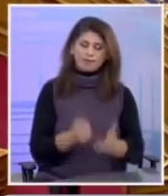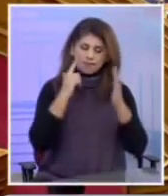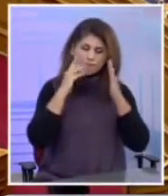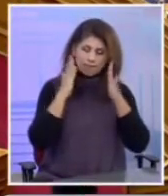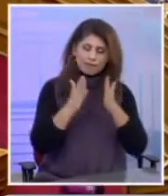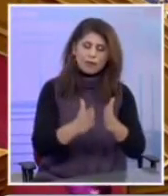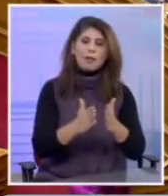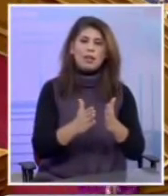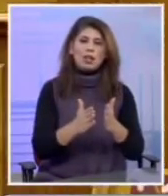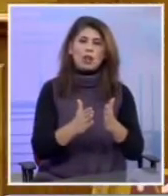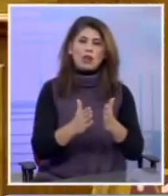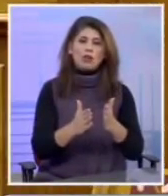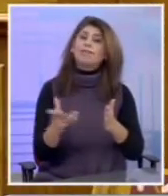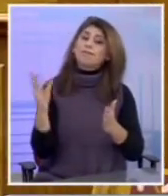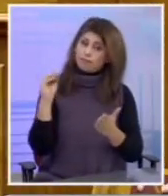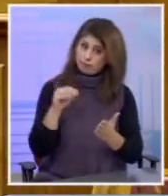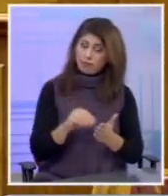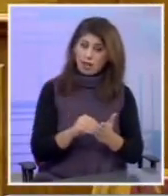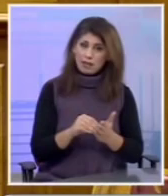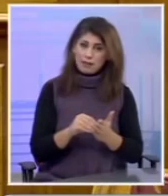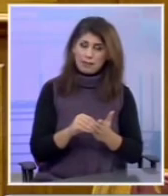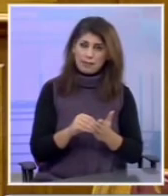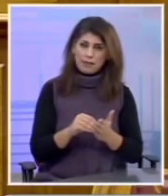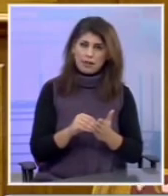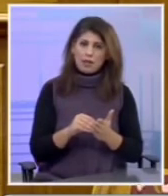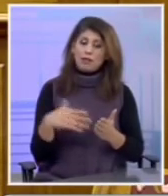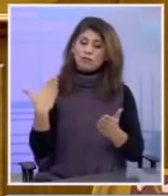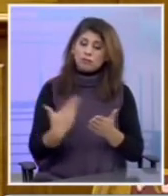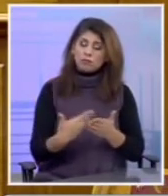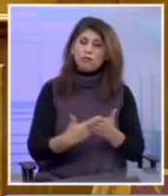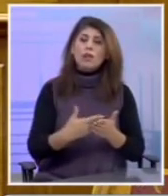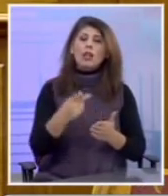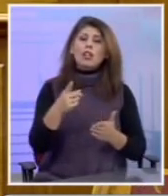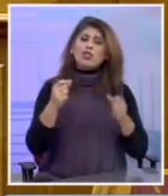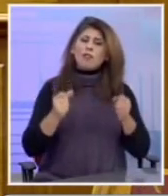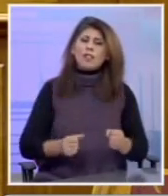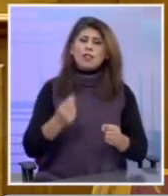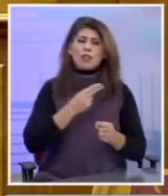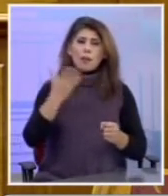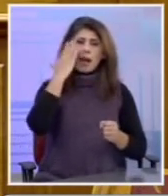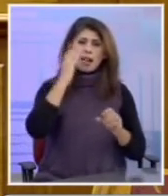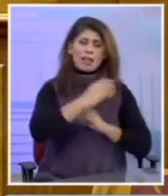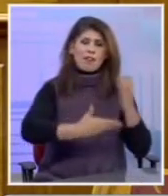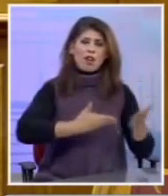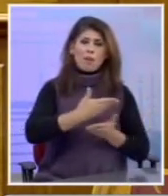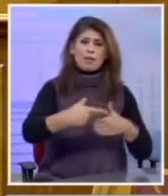επικεντρωθώ για μια ακόμη φορά τεκμηριωμένα στο θεμελιώδη ζήτημα της ανακεφαλοποίησης των